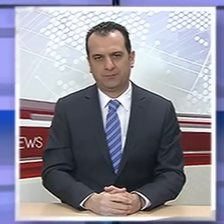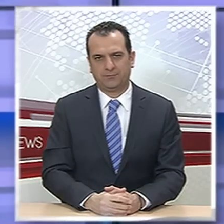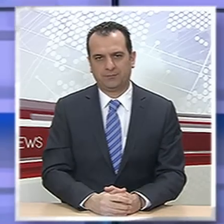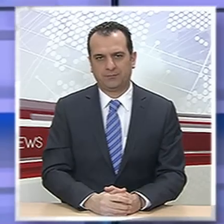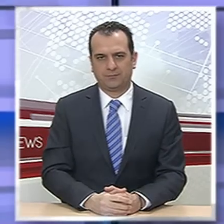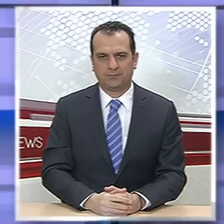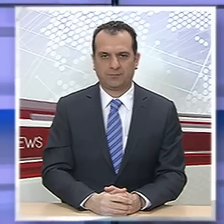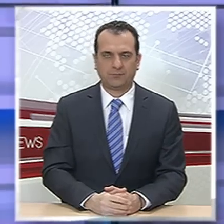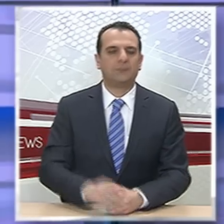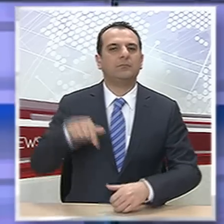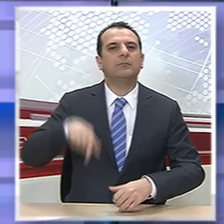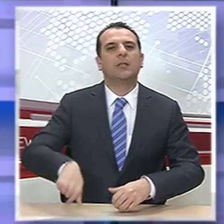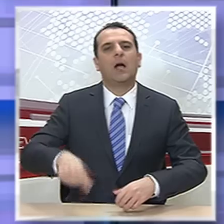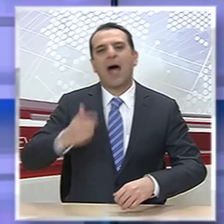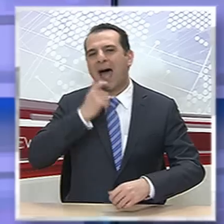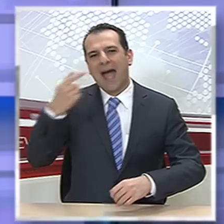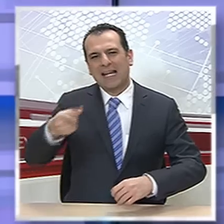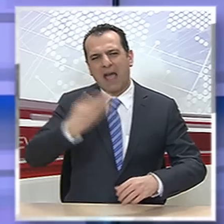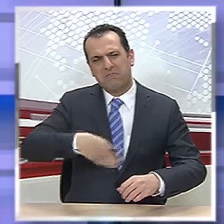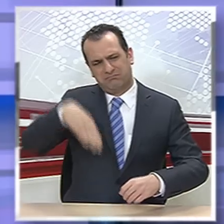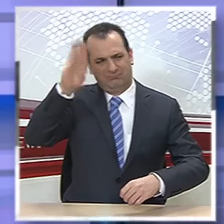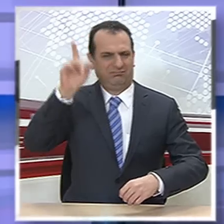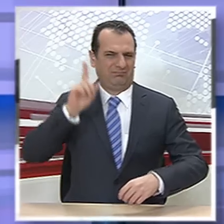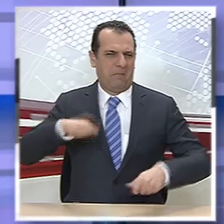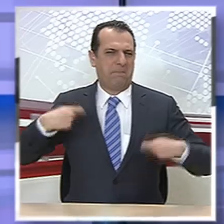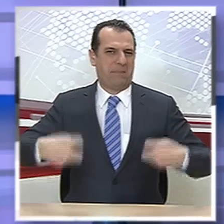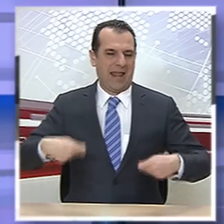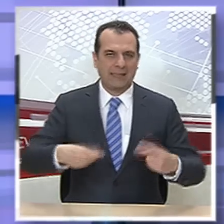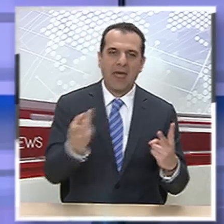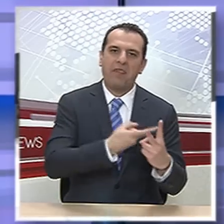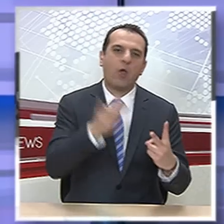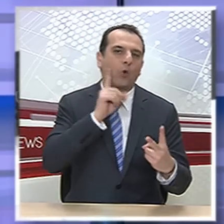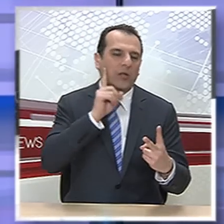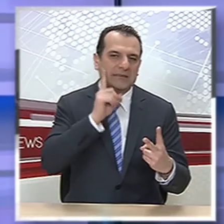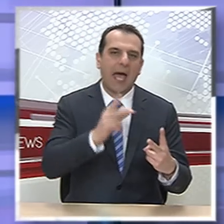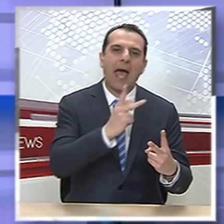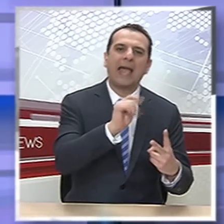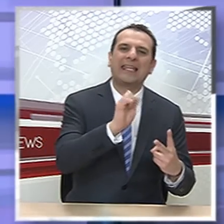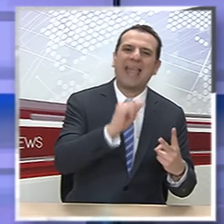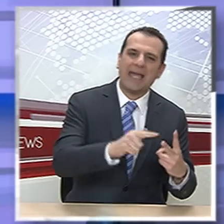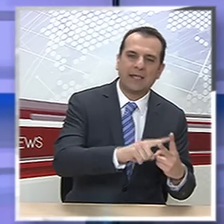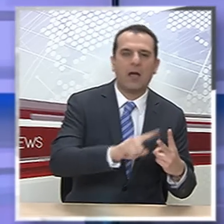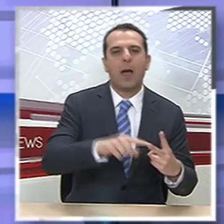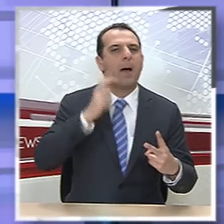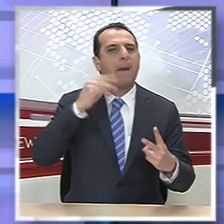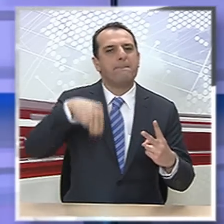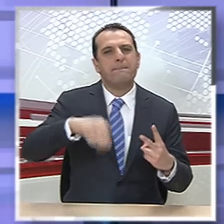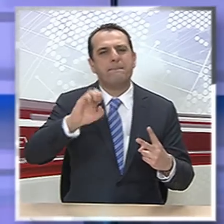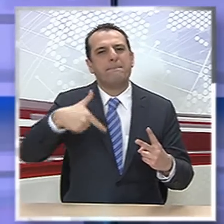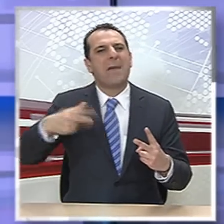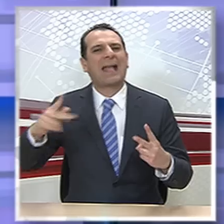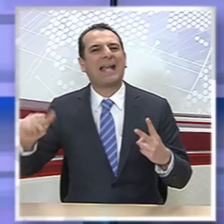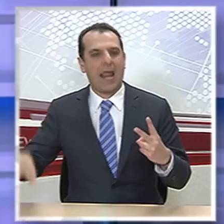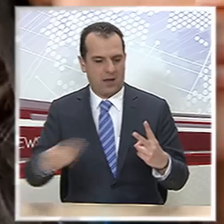Τη βοήθεια του Instagram ζήτησε το παλάτι του Kensington, καθώς οι δούκισες Kate Middleton και Meghan Markle δέχονται απειλές μέσω αυτής της πλατφόρμας